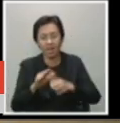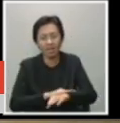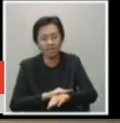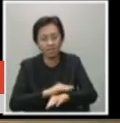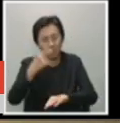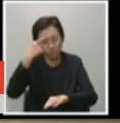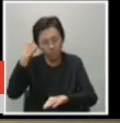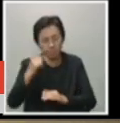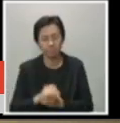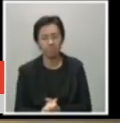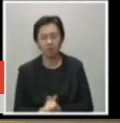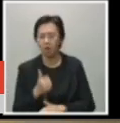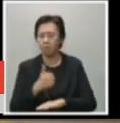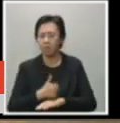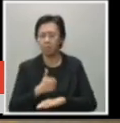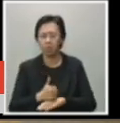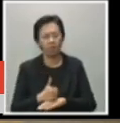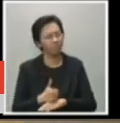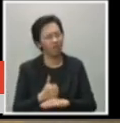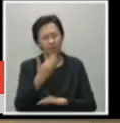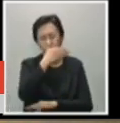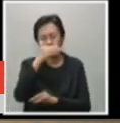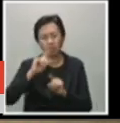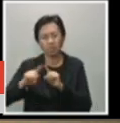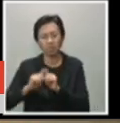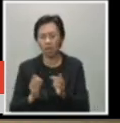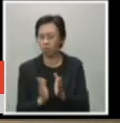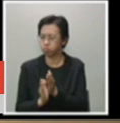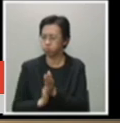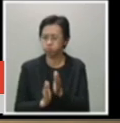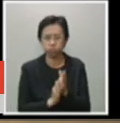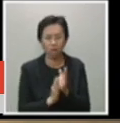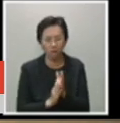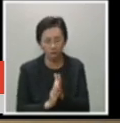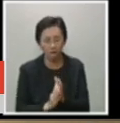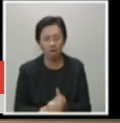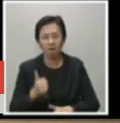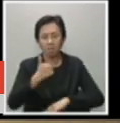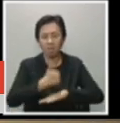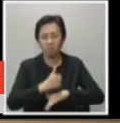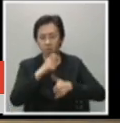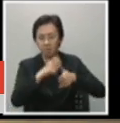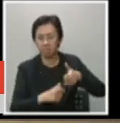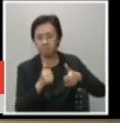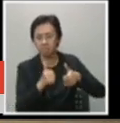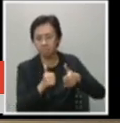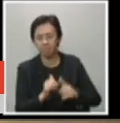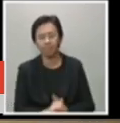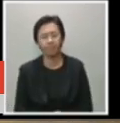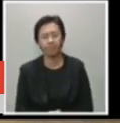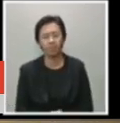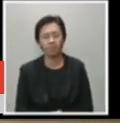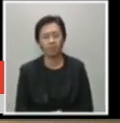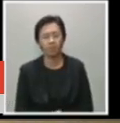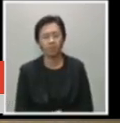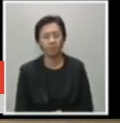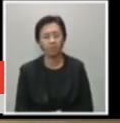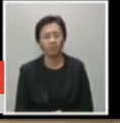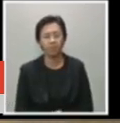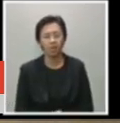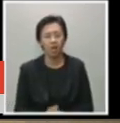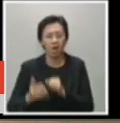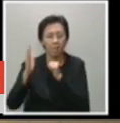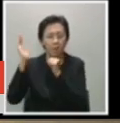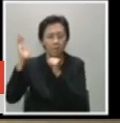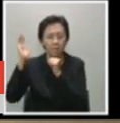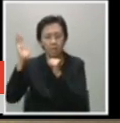เป็นผู้นำที่ได้รับการยกย่องจากนานาประเทศในเรื่องมีภาพลักษณ์การเป็นผู้นำที่ดีได้กล่าวขึ้นสุนทรพ